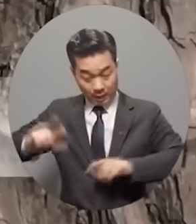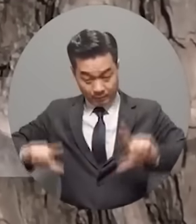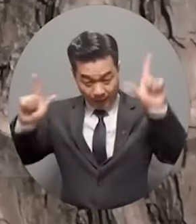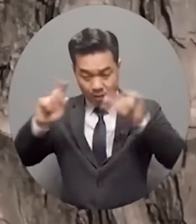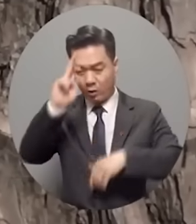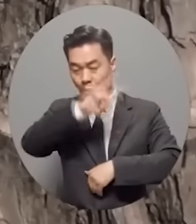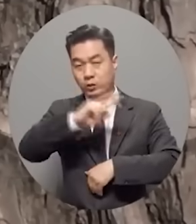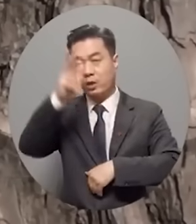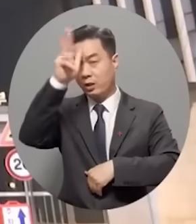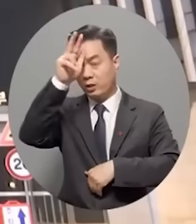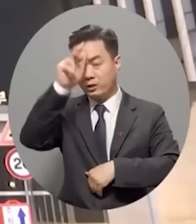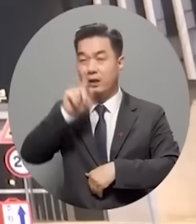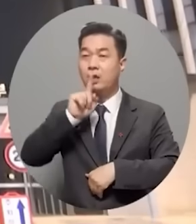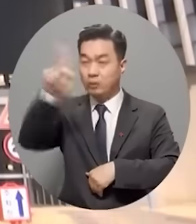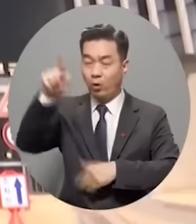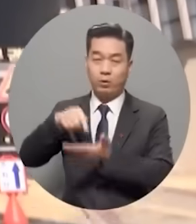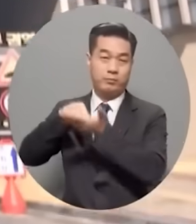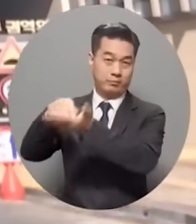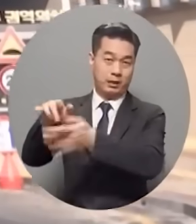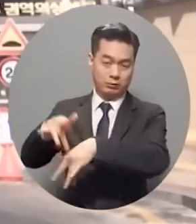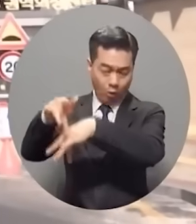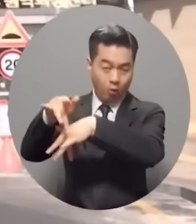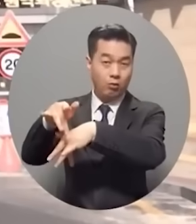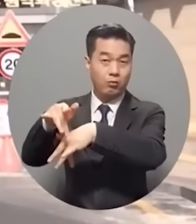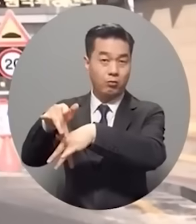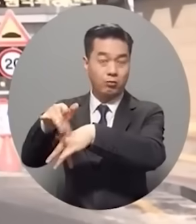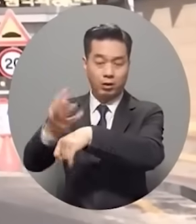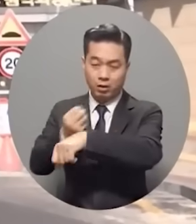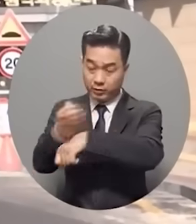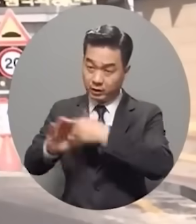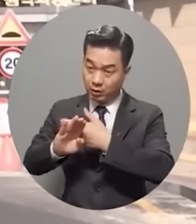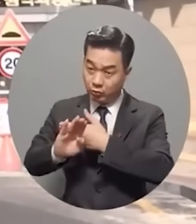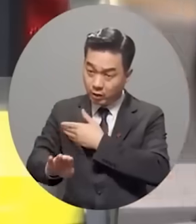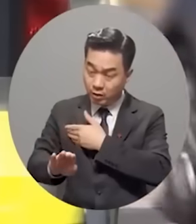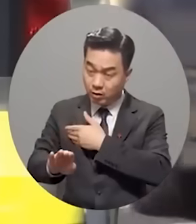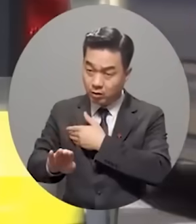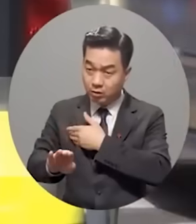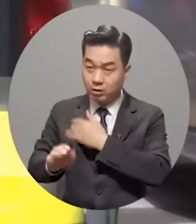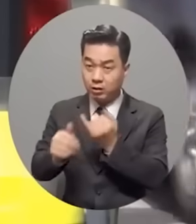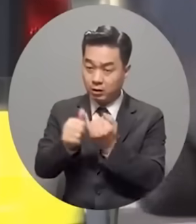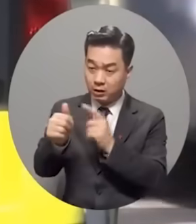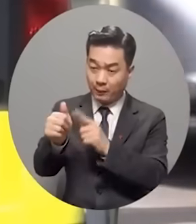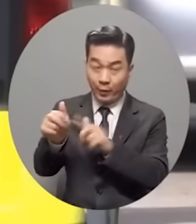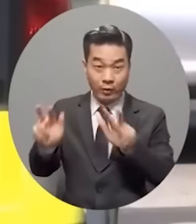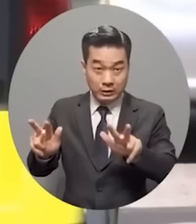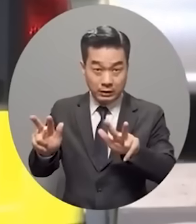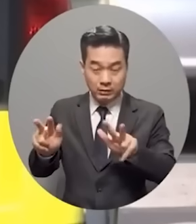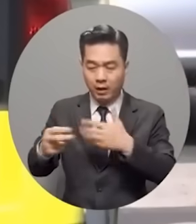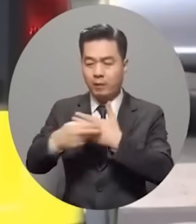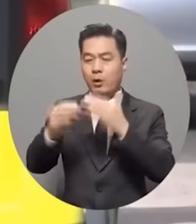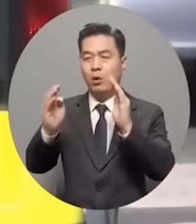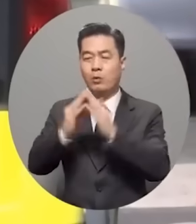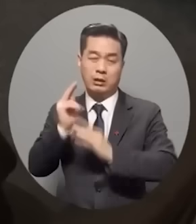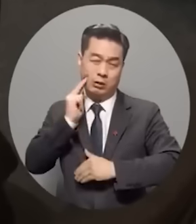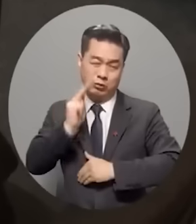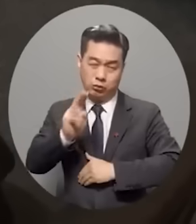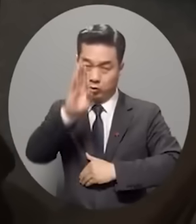경찰에 실종신고를 했습니다. 그런데 몇 시간 뒤 경찰은 박 씨가 지금 중환자실에 있다고